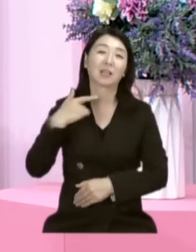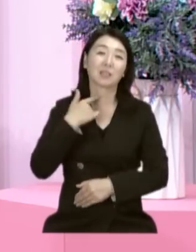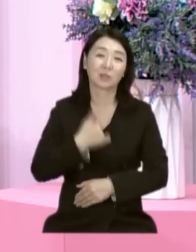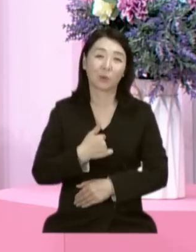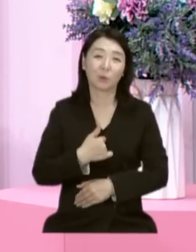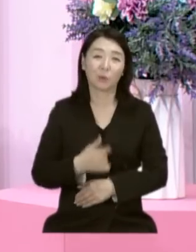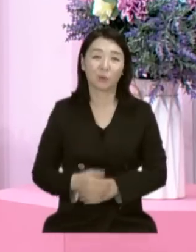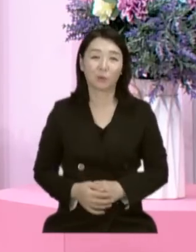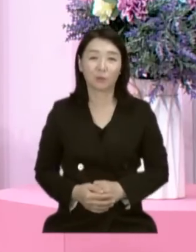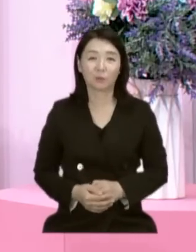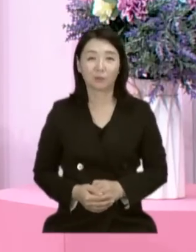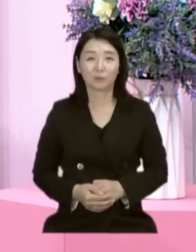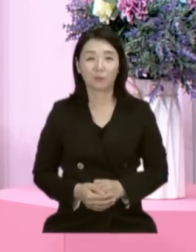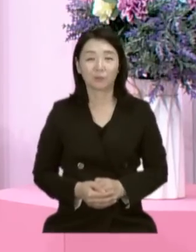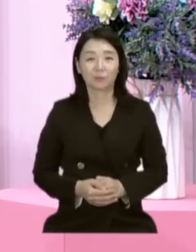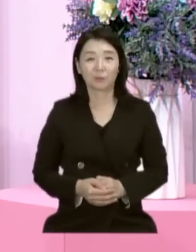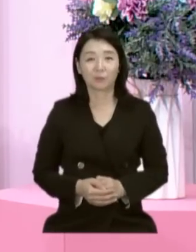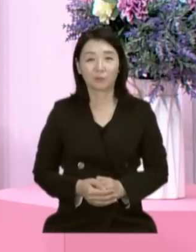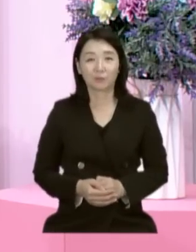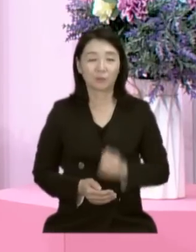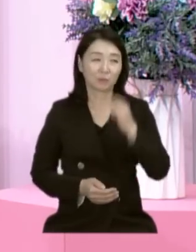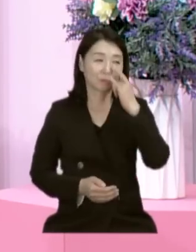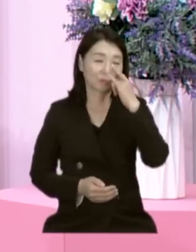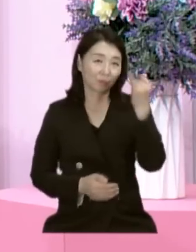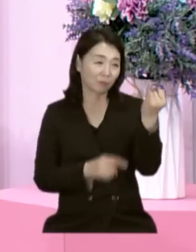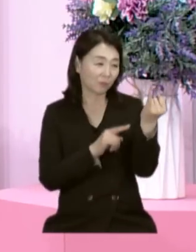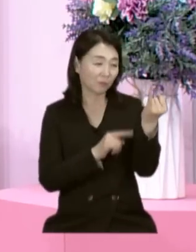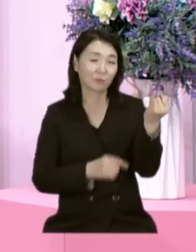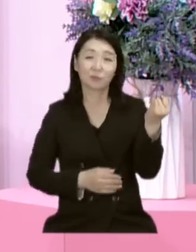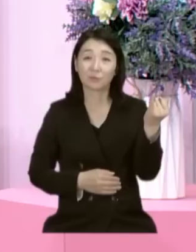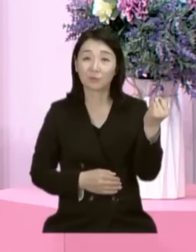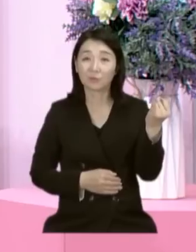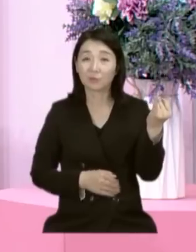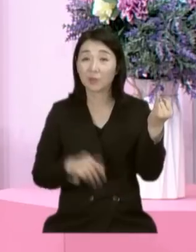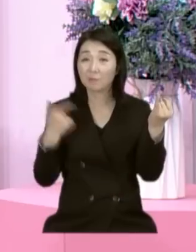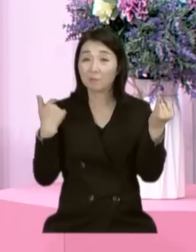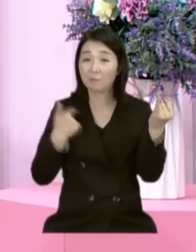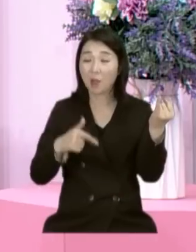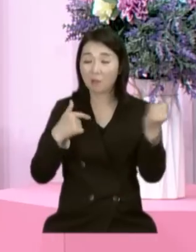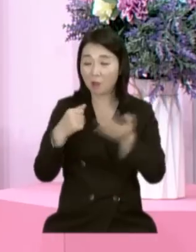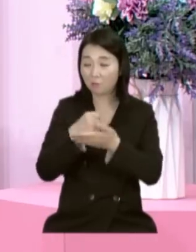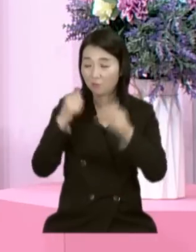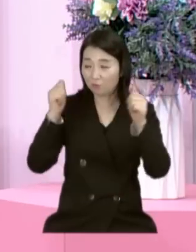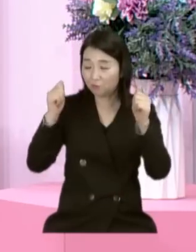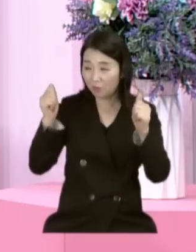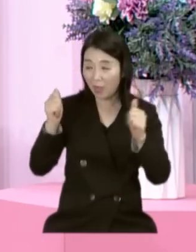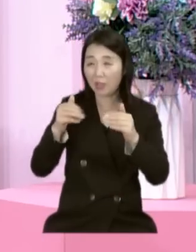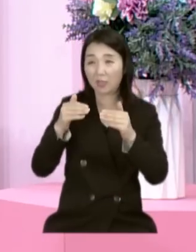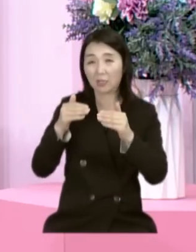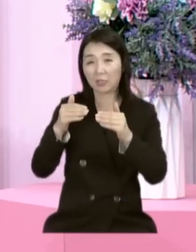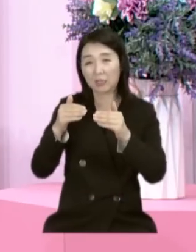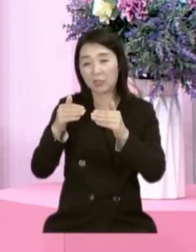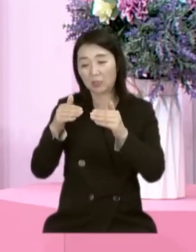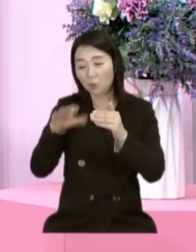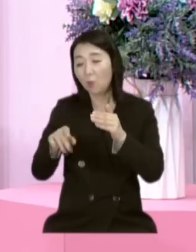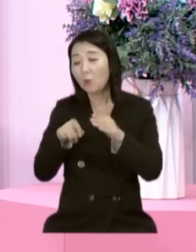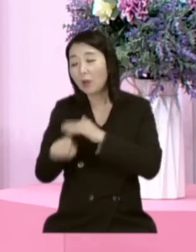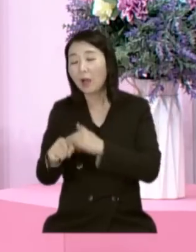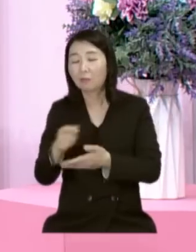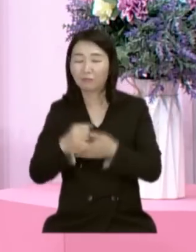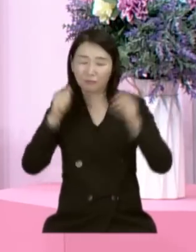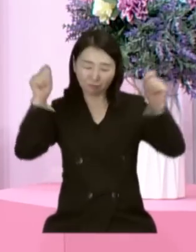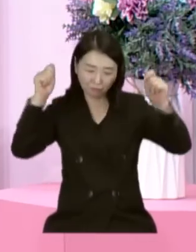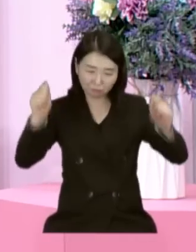그러셨어요. 이러다 보니까 이제 어머니가 매일 무당 집에 찾아가서